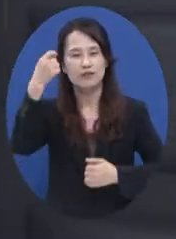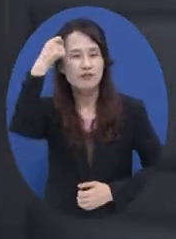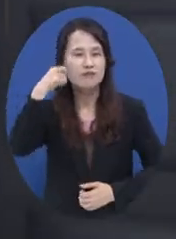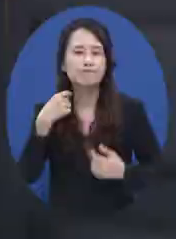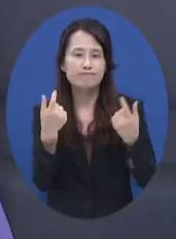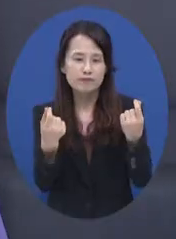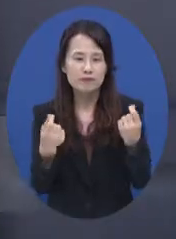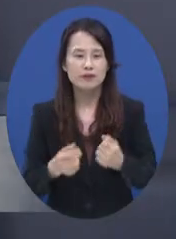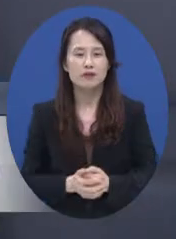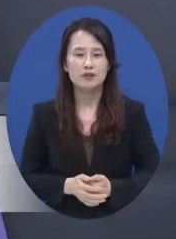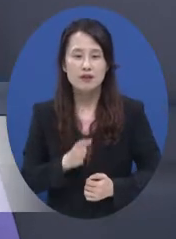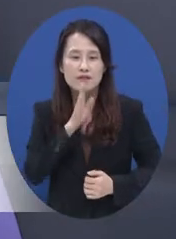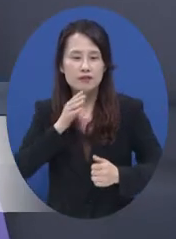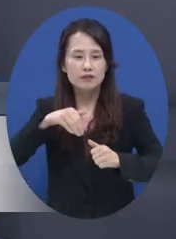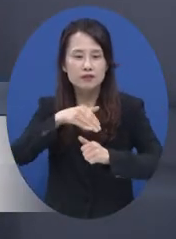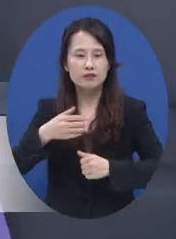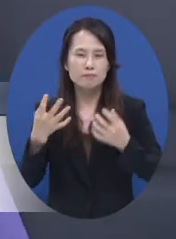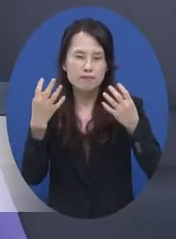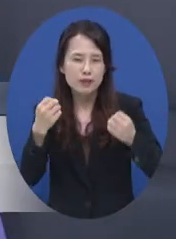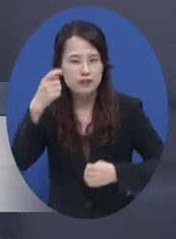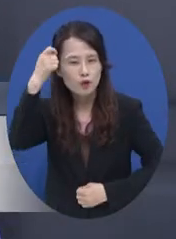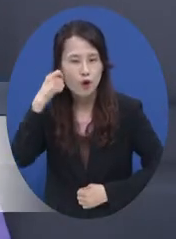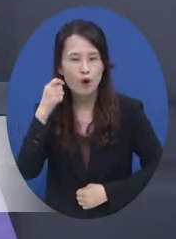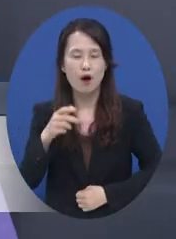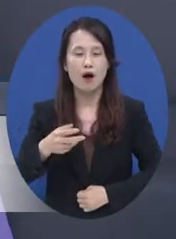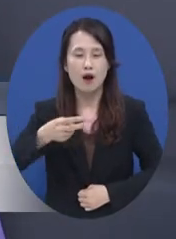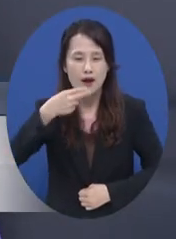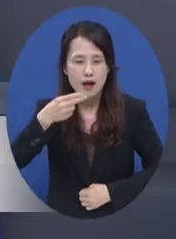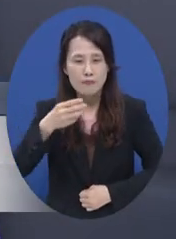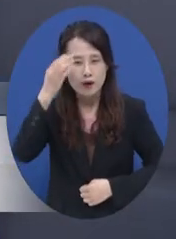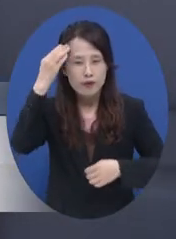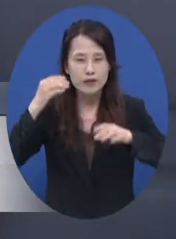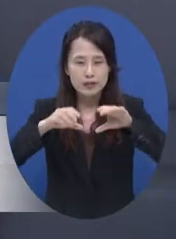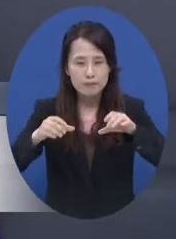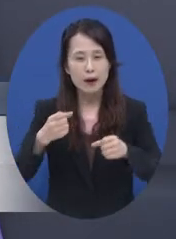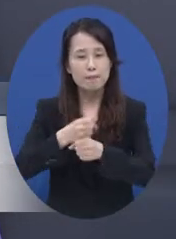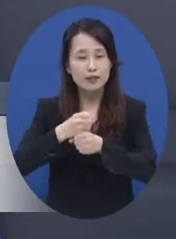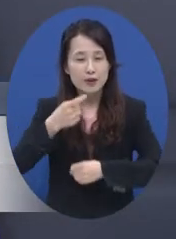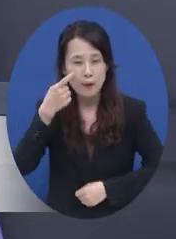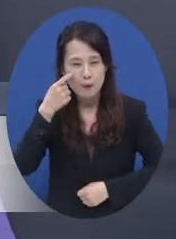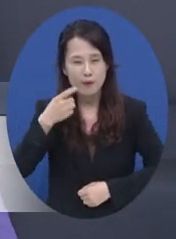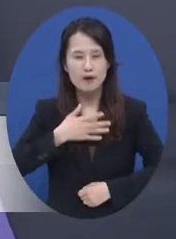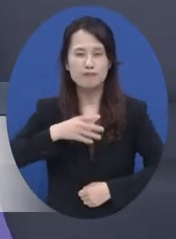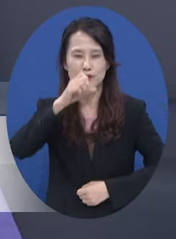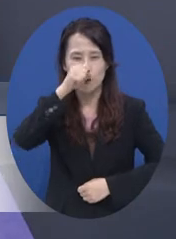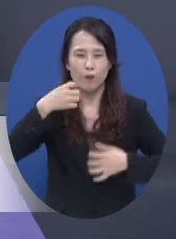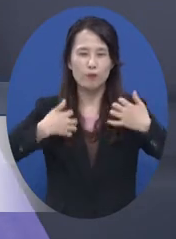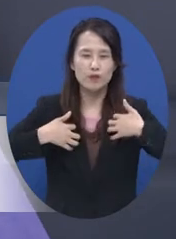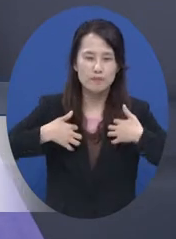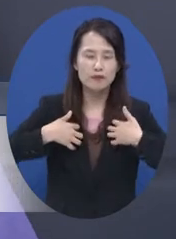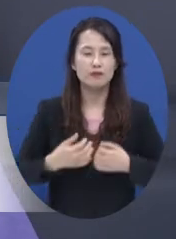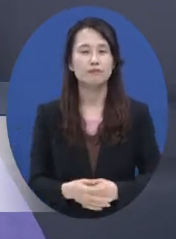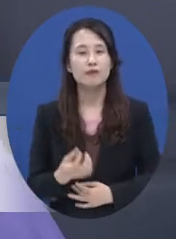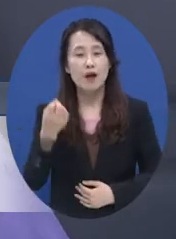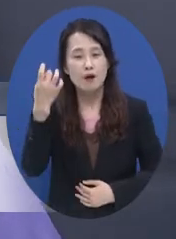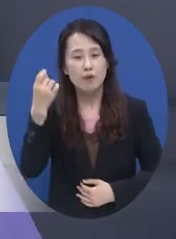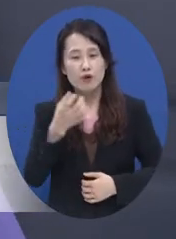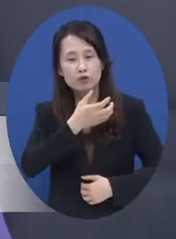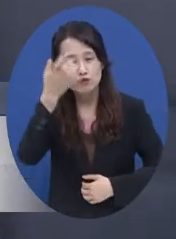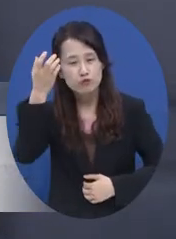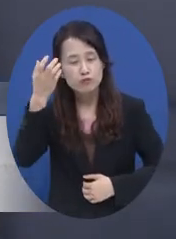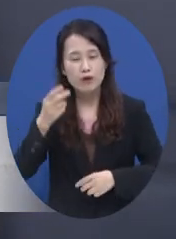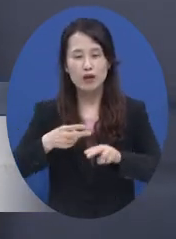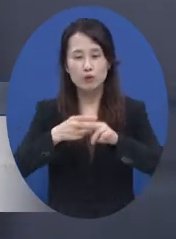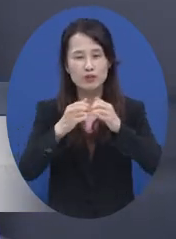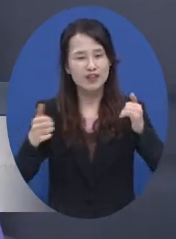듯합니다. 현실감이 많고 라면하고 김밥도 만들어 보니까 기분도 좋고 재밌고